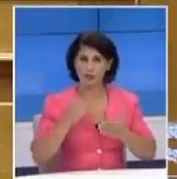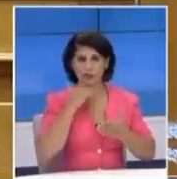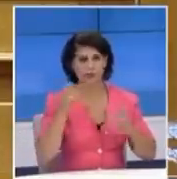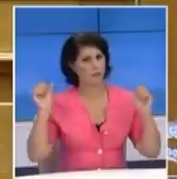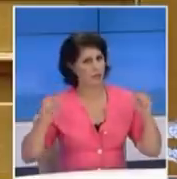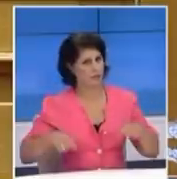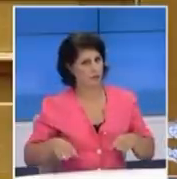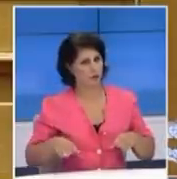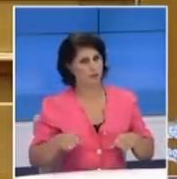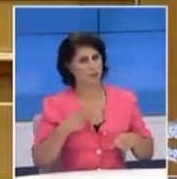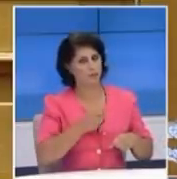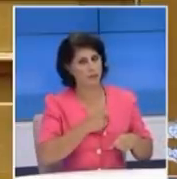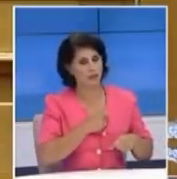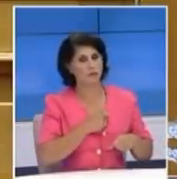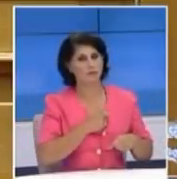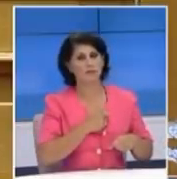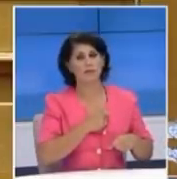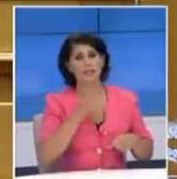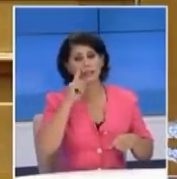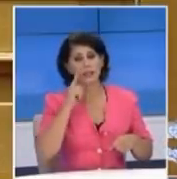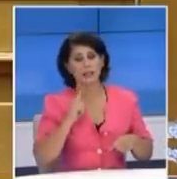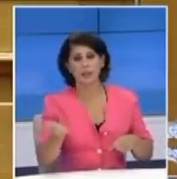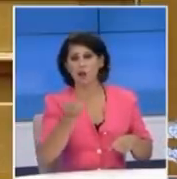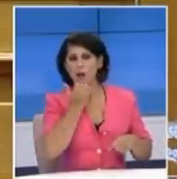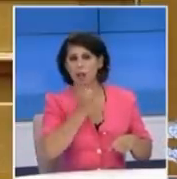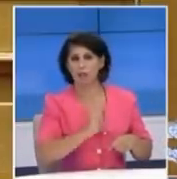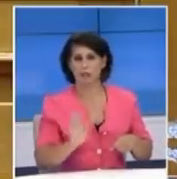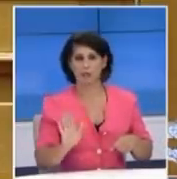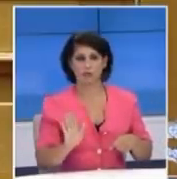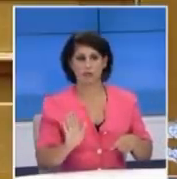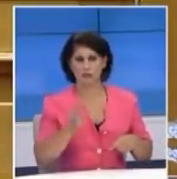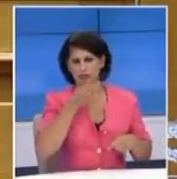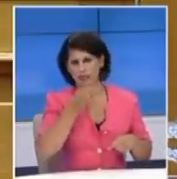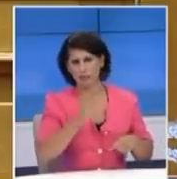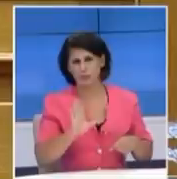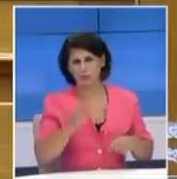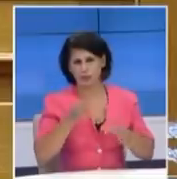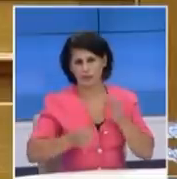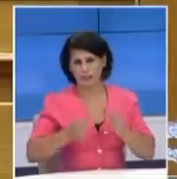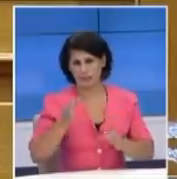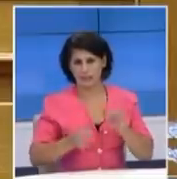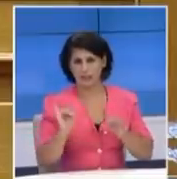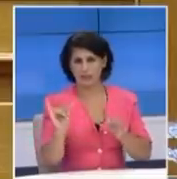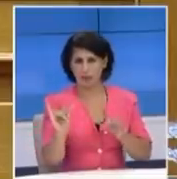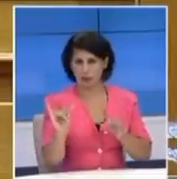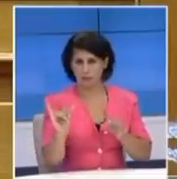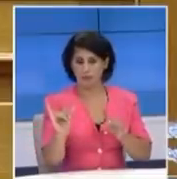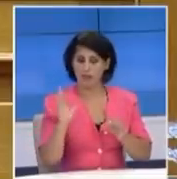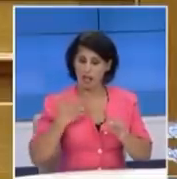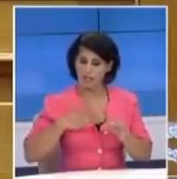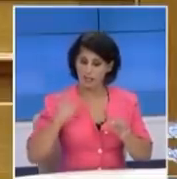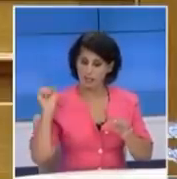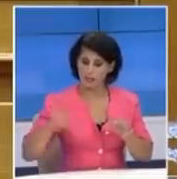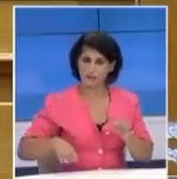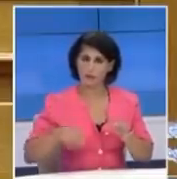να συνενέσουμε. Θεωρούμε ότι κάνετε τραγικό λάθος. Δεν θα πω ότι δεν μιλάτε καθόλου για υφαλοκρηπίδα. Και αν θέλετε να